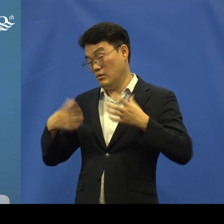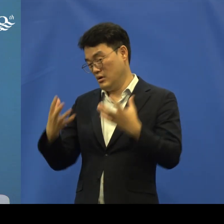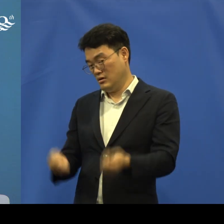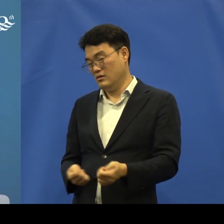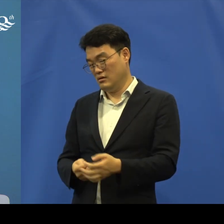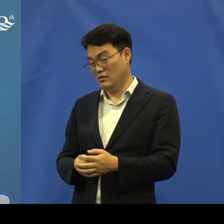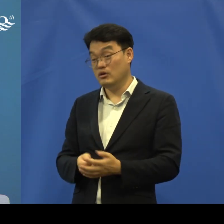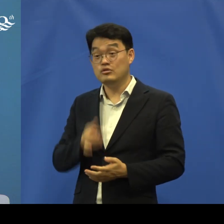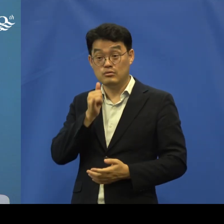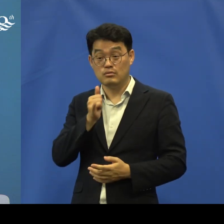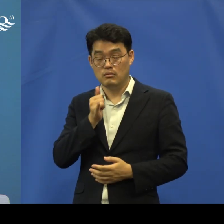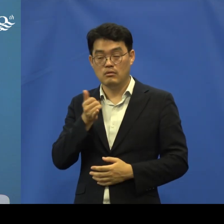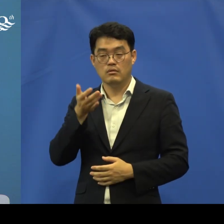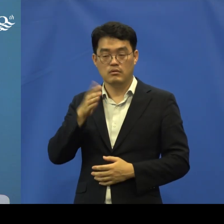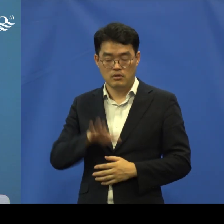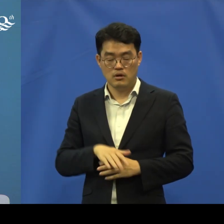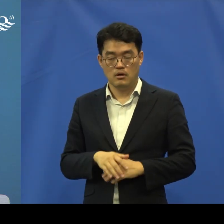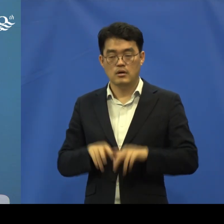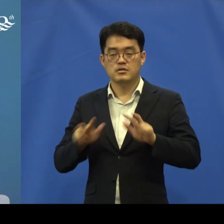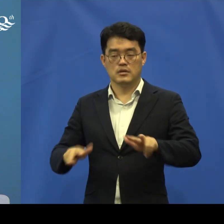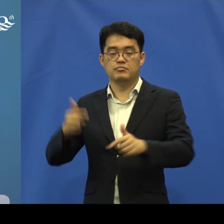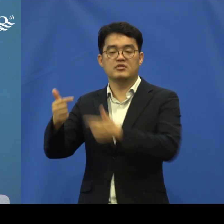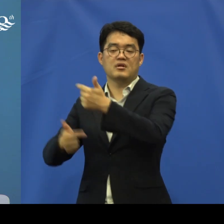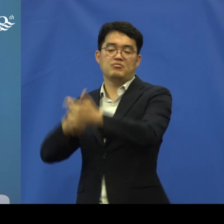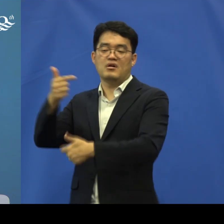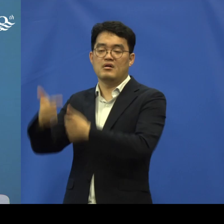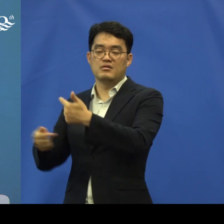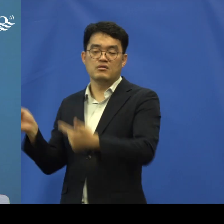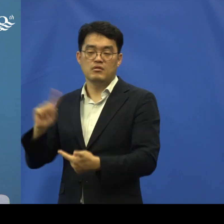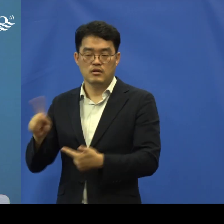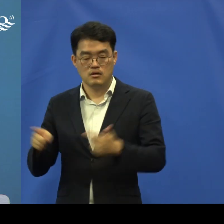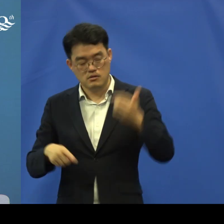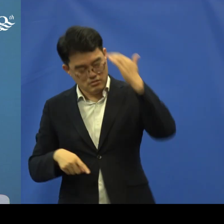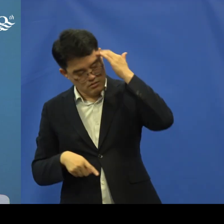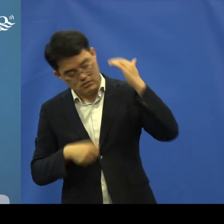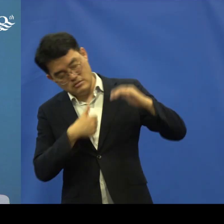시작을 하는데 끝을 보지 못하는 사람들이 있어요.